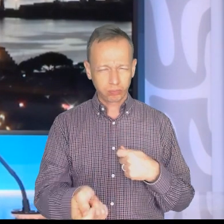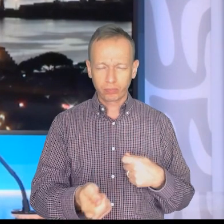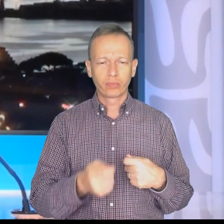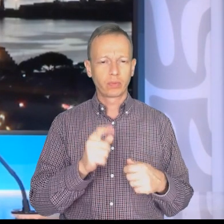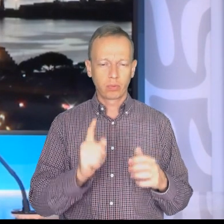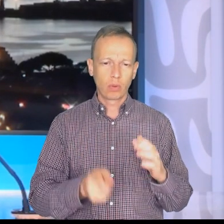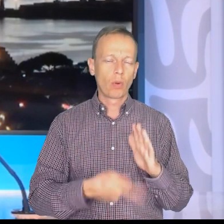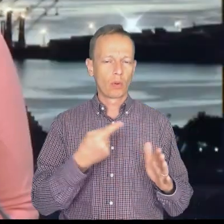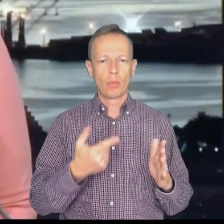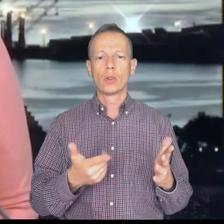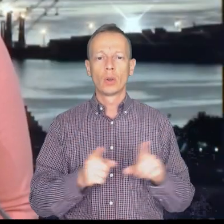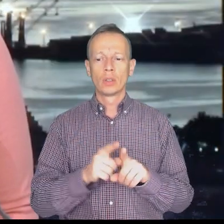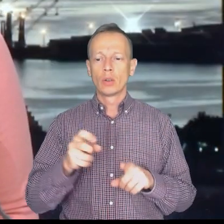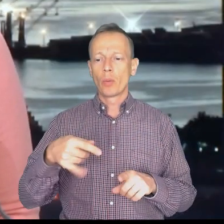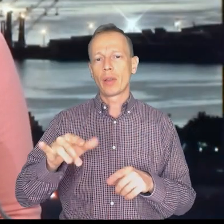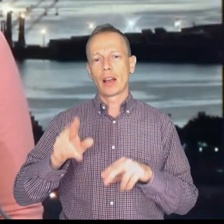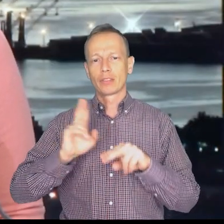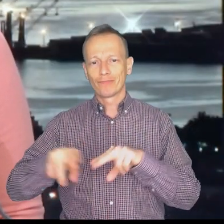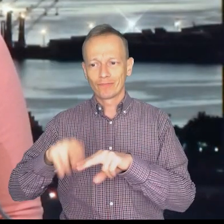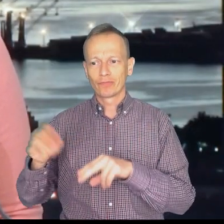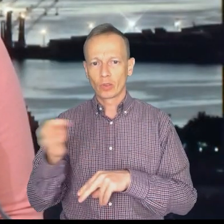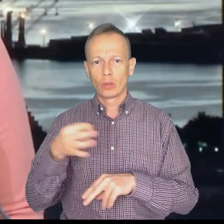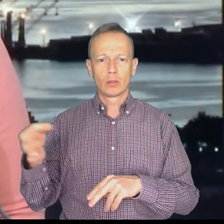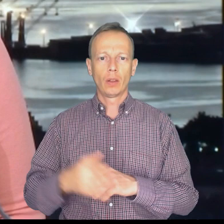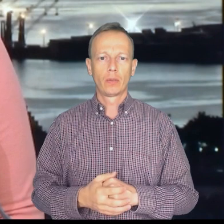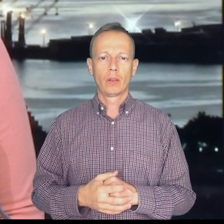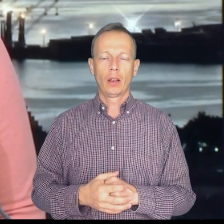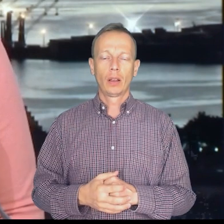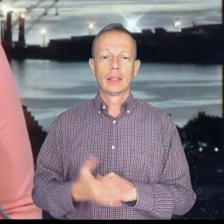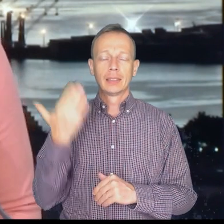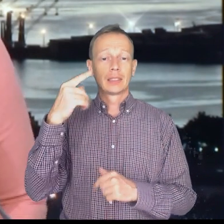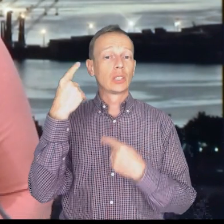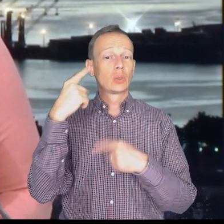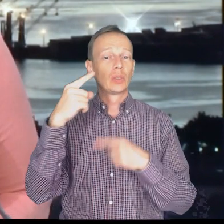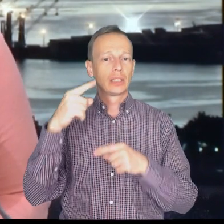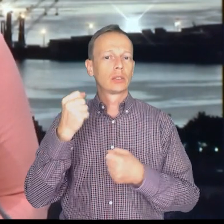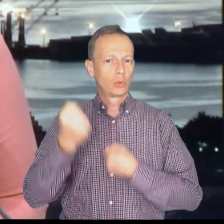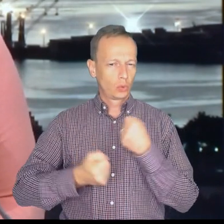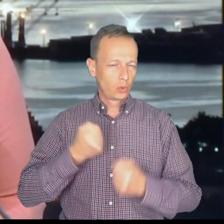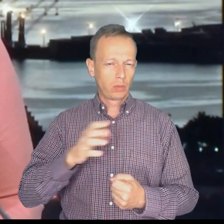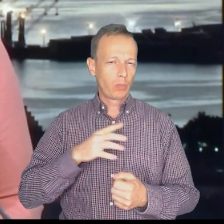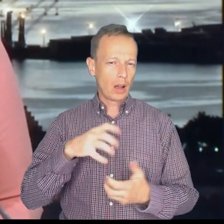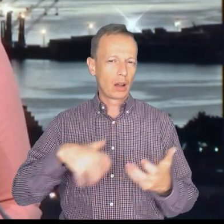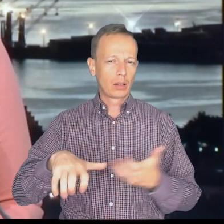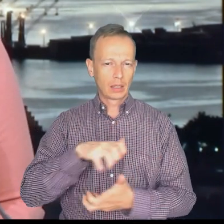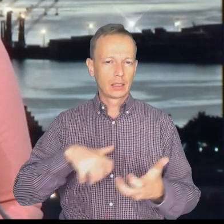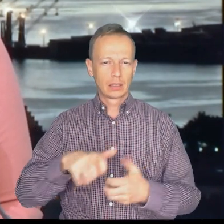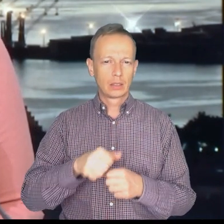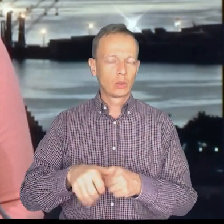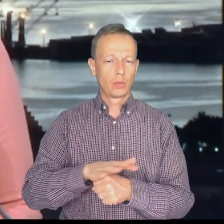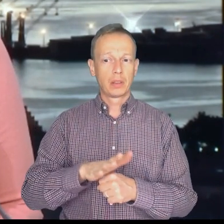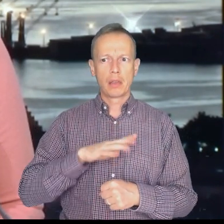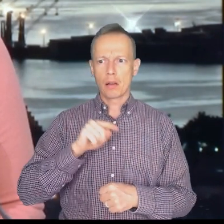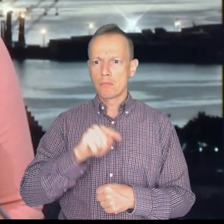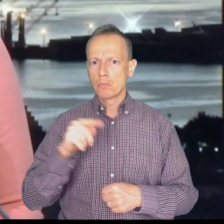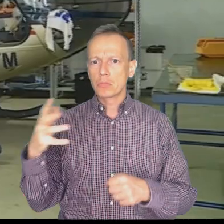de l'OPH. Si le secteur touristique est le plus touché par la crise économique, certains arrivent à garder la tête hors de l'eau